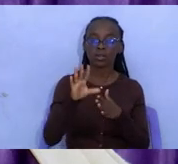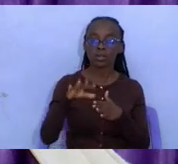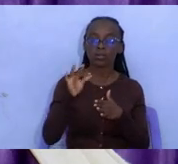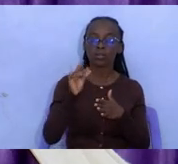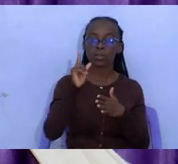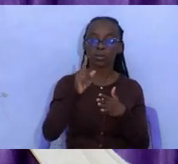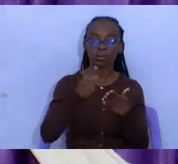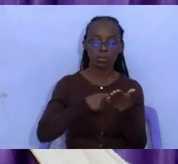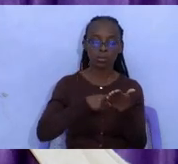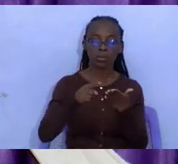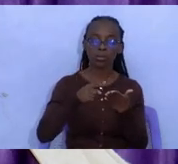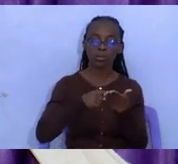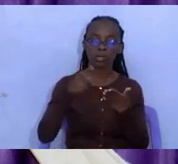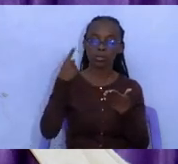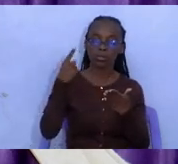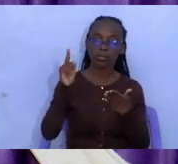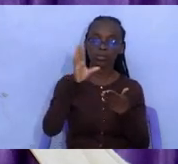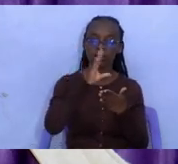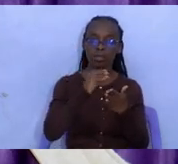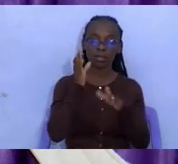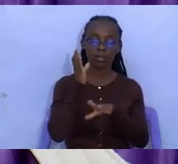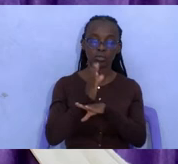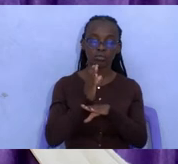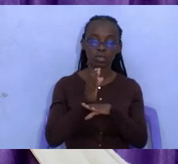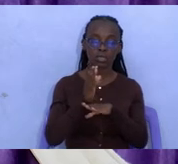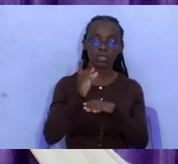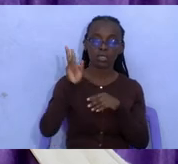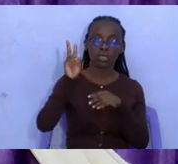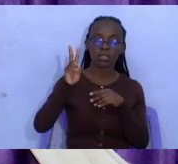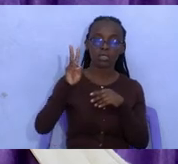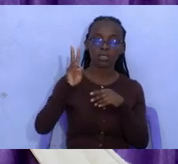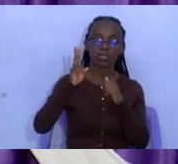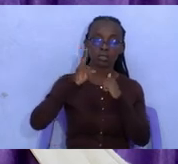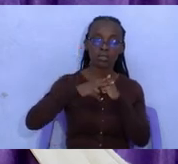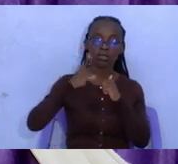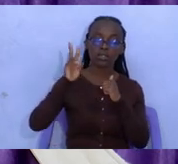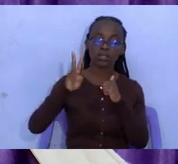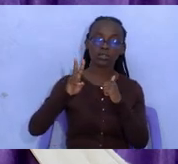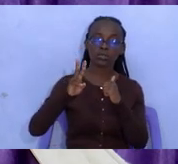Na yeye sio bishop. Yeye sio reverend. He's a member.